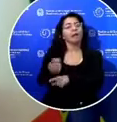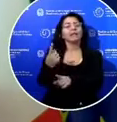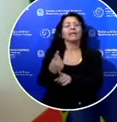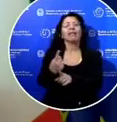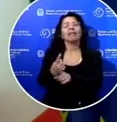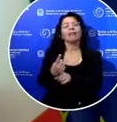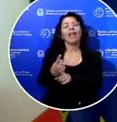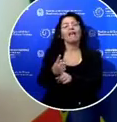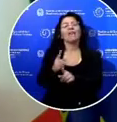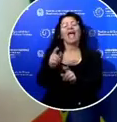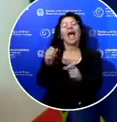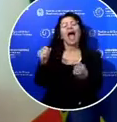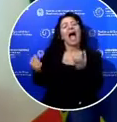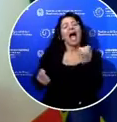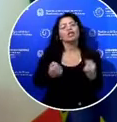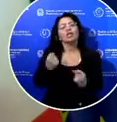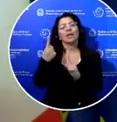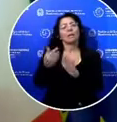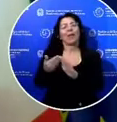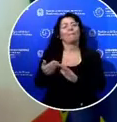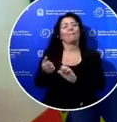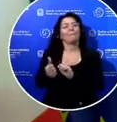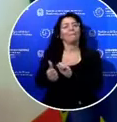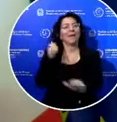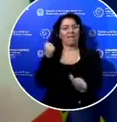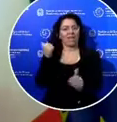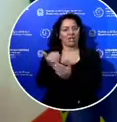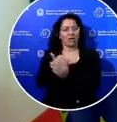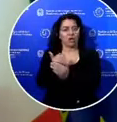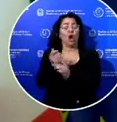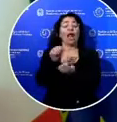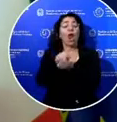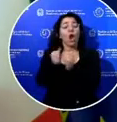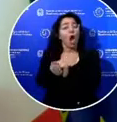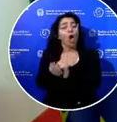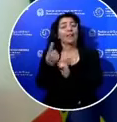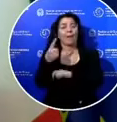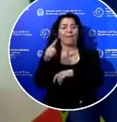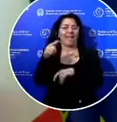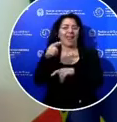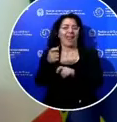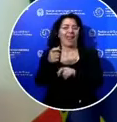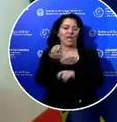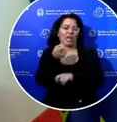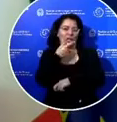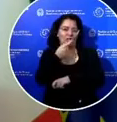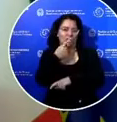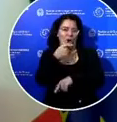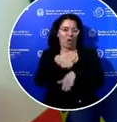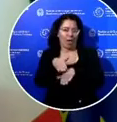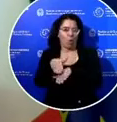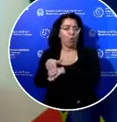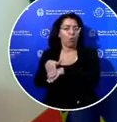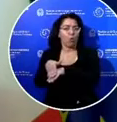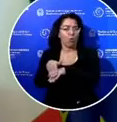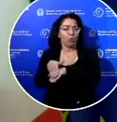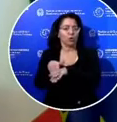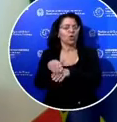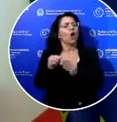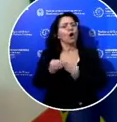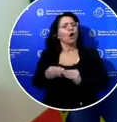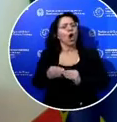di prevenzione, di lotta contro l'uso delle sostanze stupefacenti attraverso quelli che sono i canali